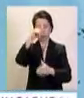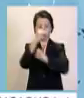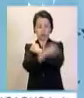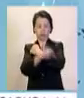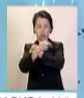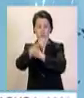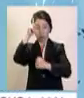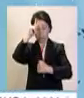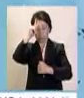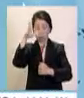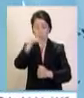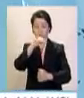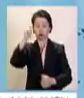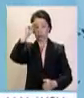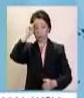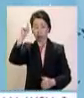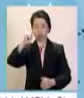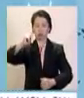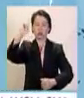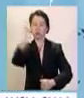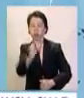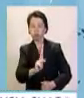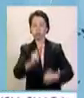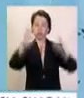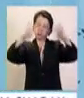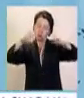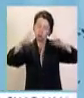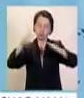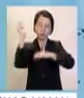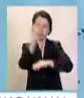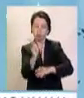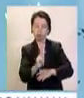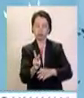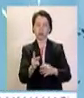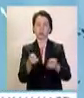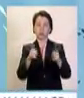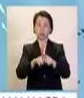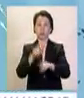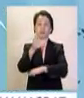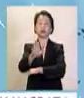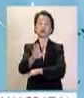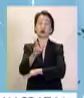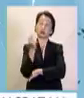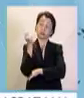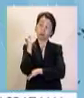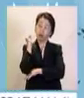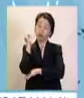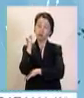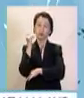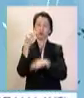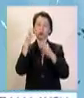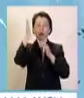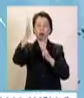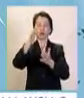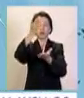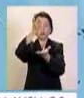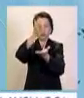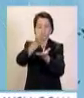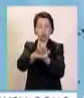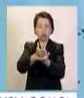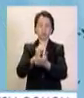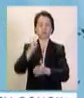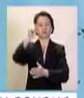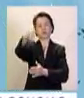negeri Kelantan dan juga Terengganu, ribut petir yang masih lagi berterusan ini berlaku sejak dari petang tadi dijangkakan akan mula reda